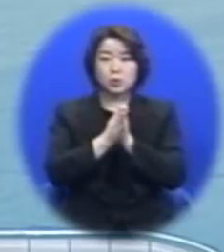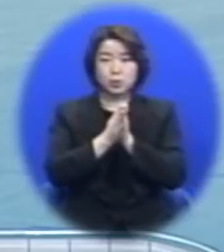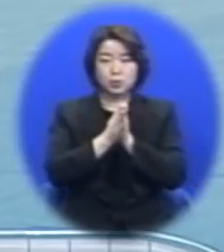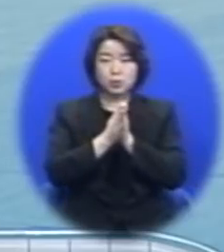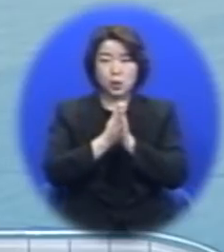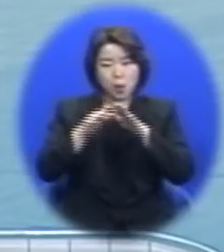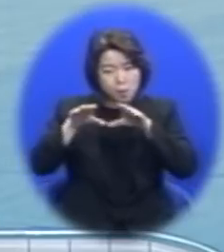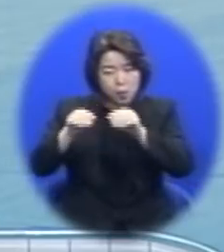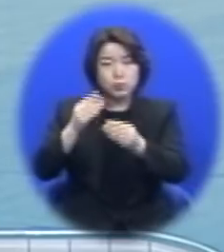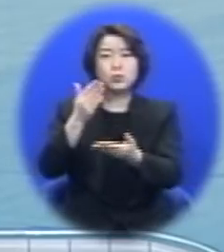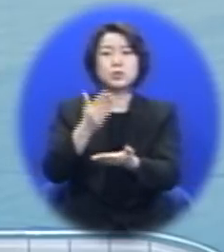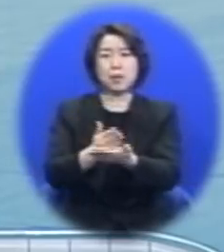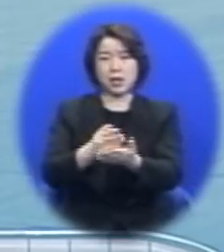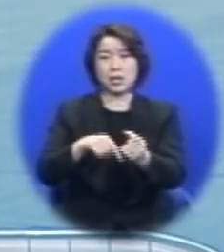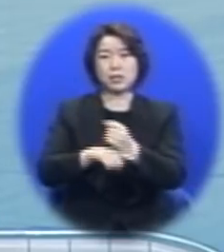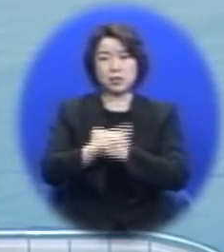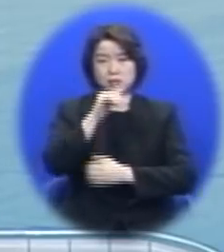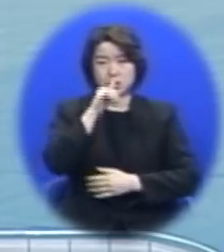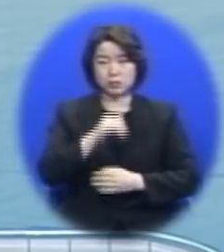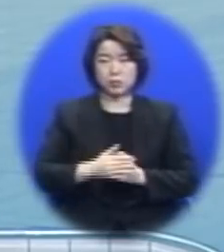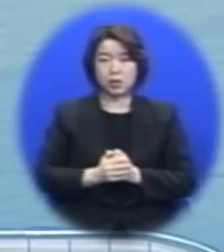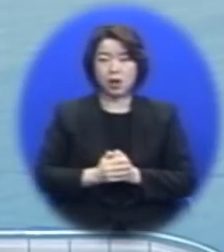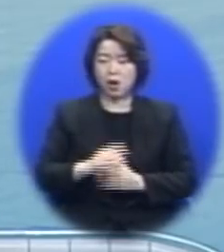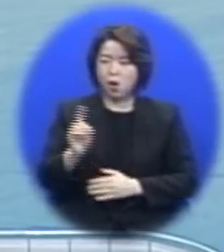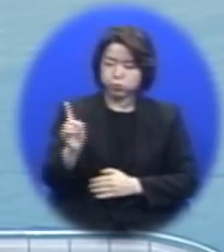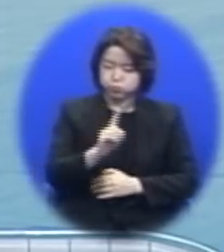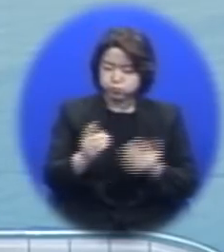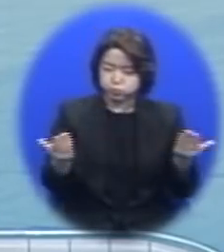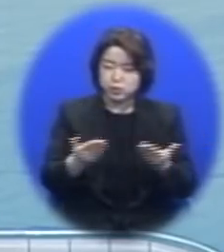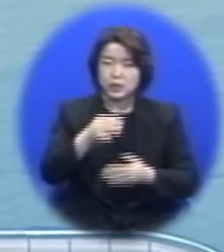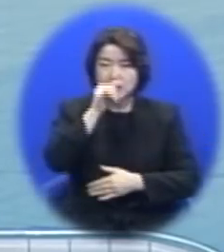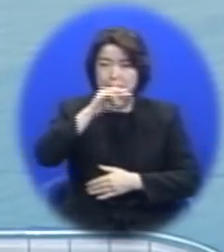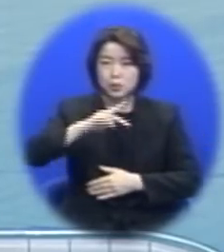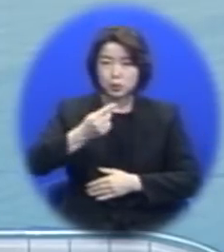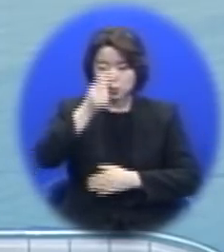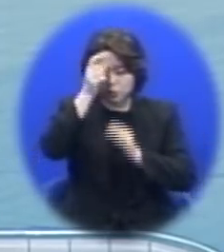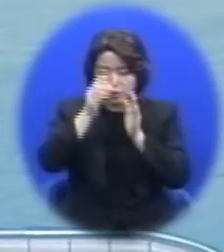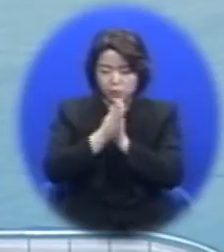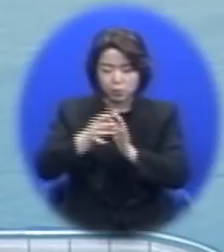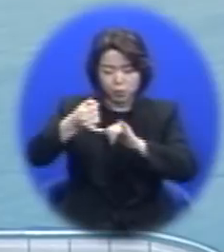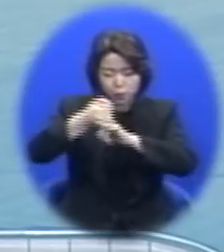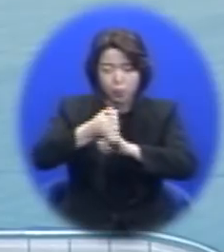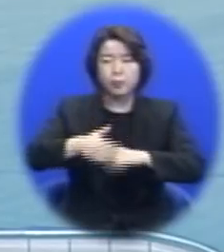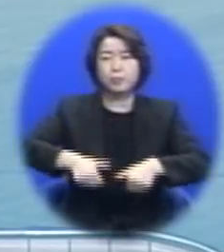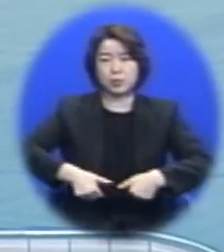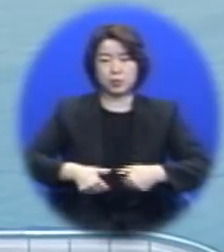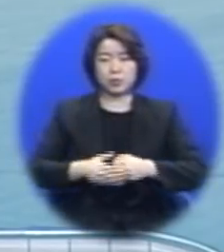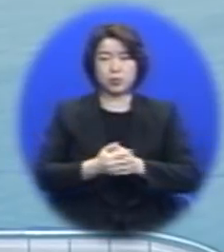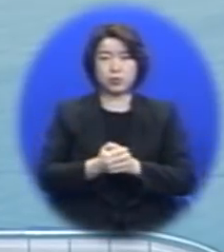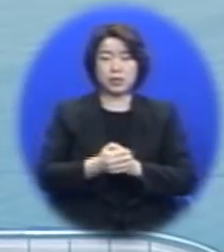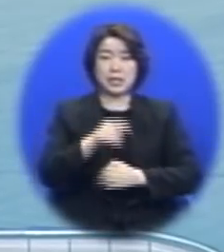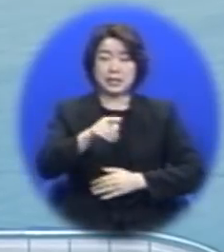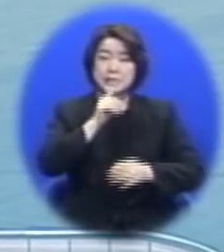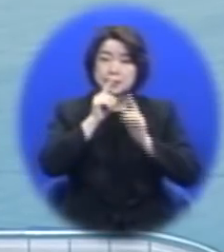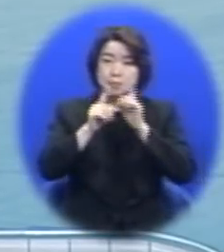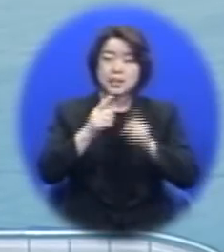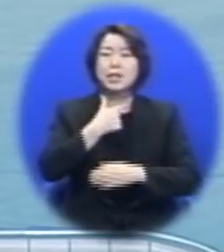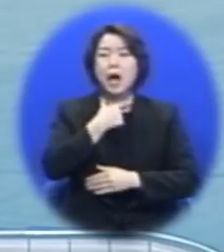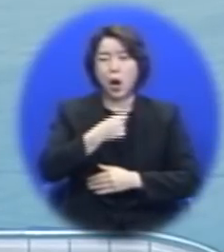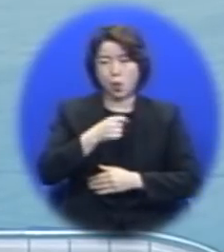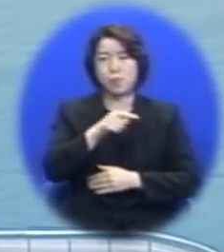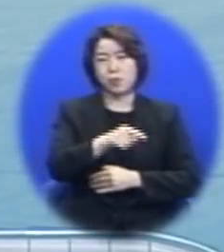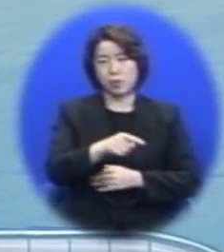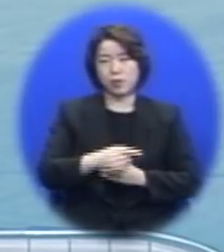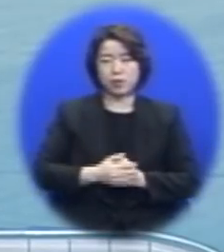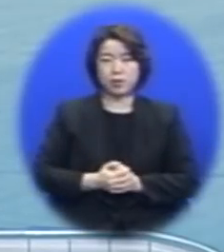기도를 그치지 말라는 거예요. 어떤 일이 있어도 기도해야 된다는 거예요. 그 말씀을 하고 싶으신 거예요.